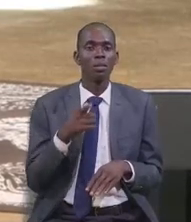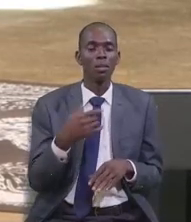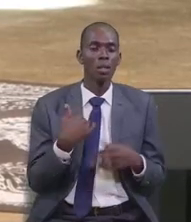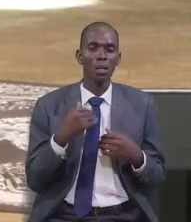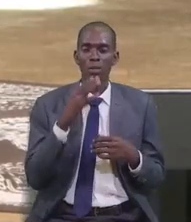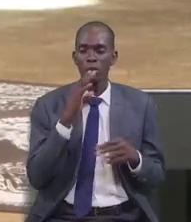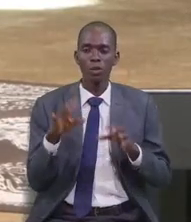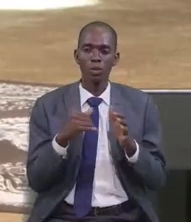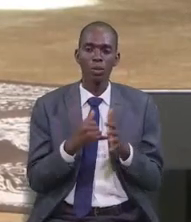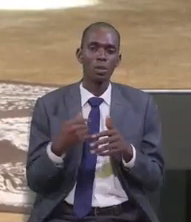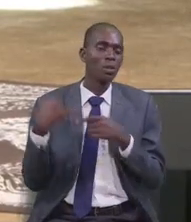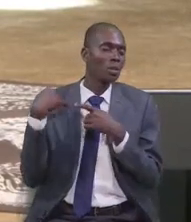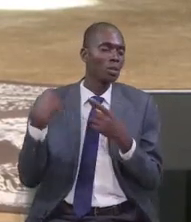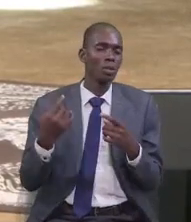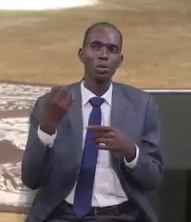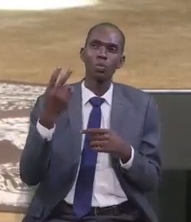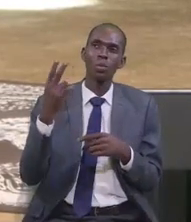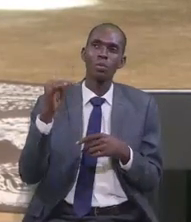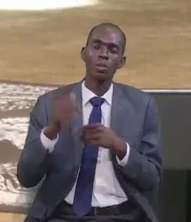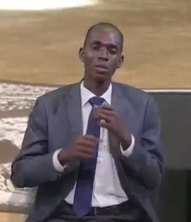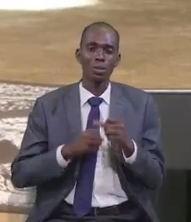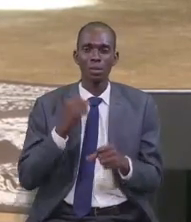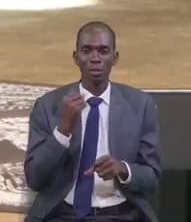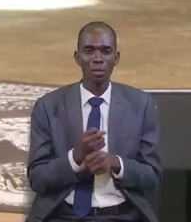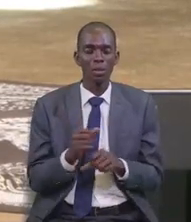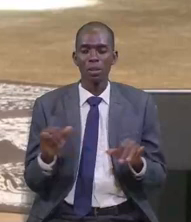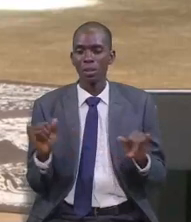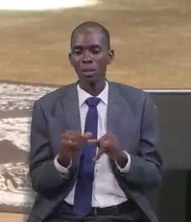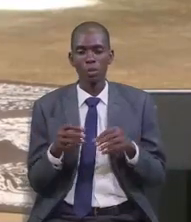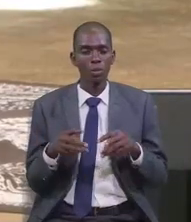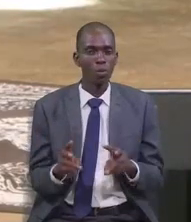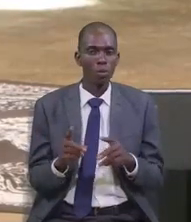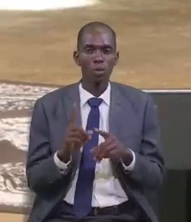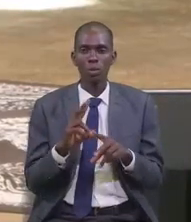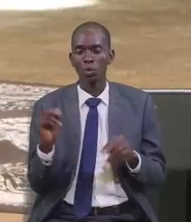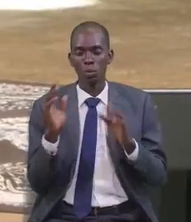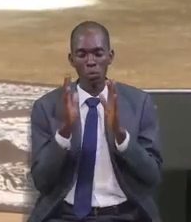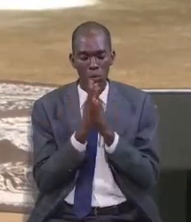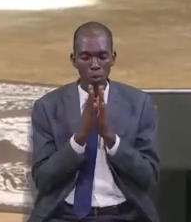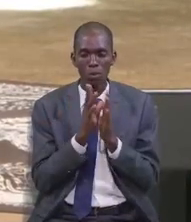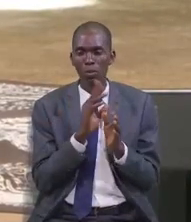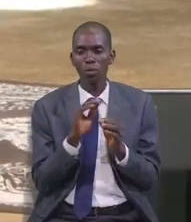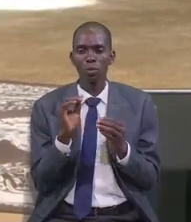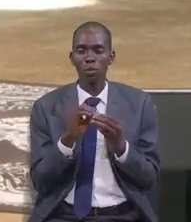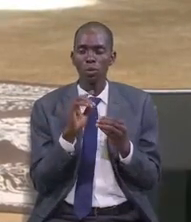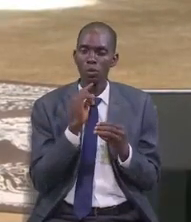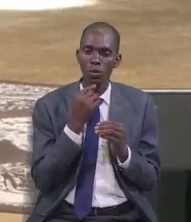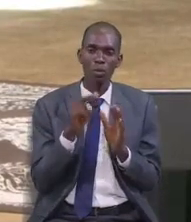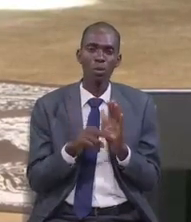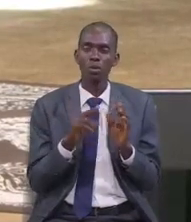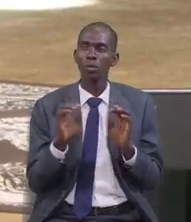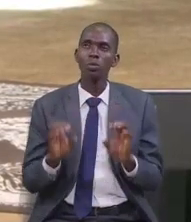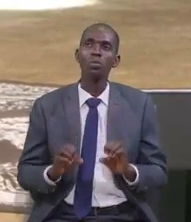Il le faisait 13 ans passés, de la même manière, pas de prière, pas de consécration, les